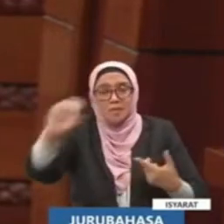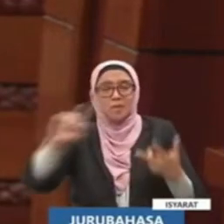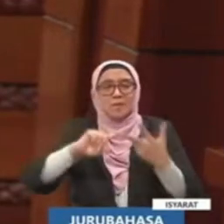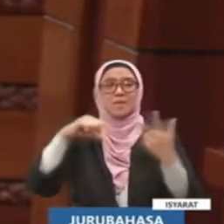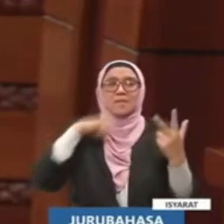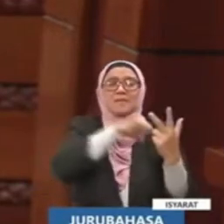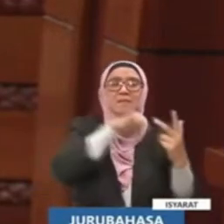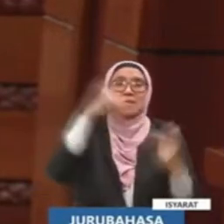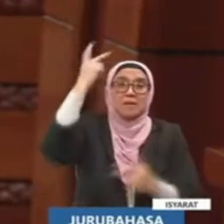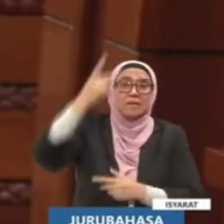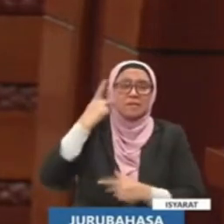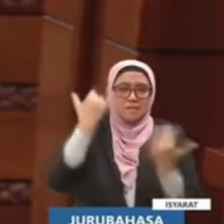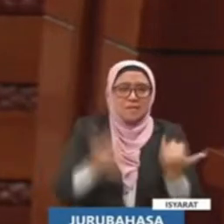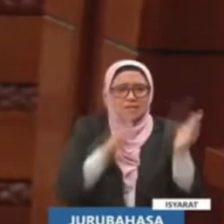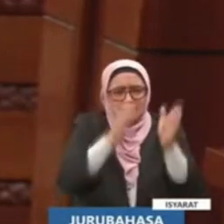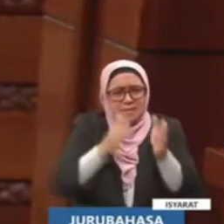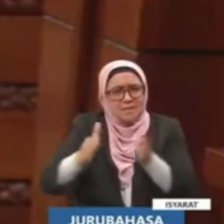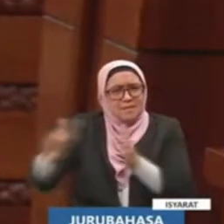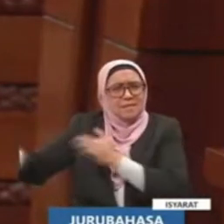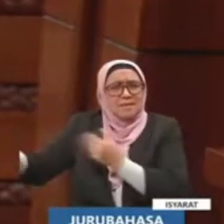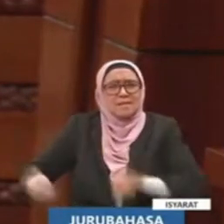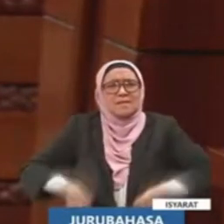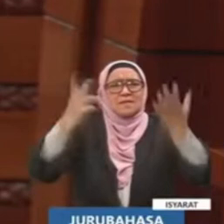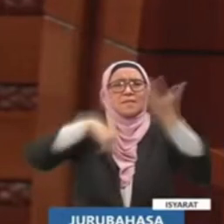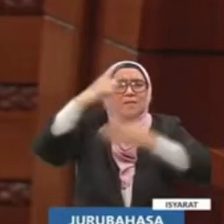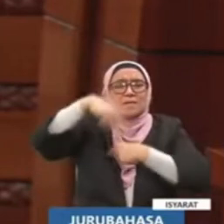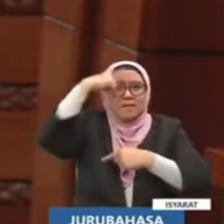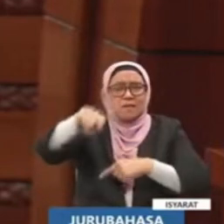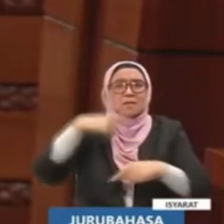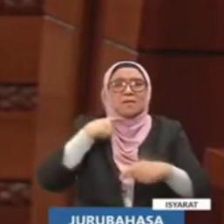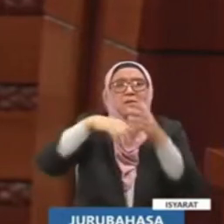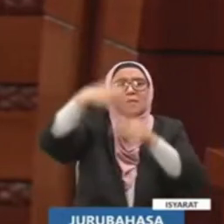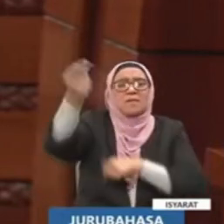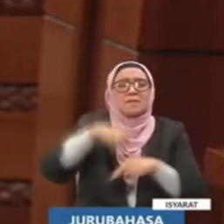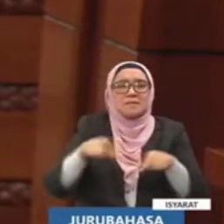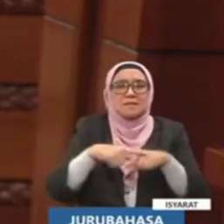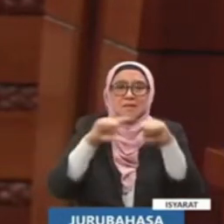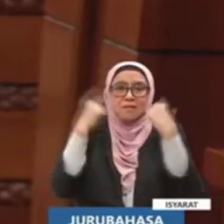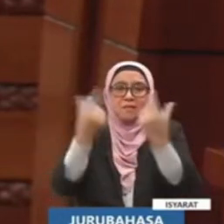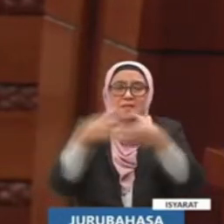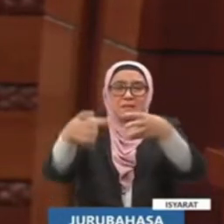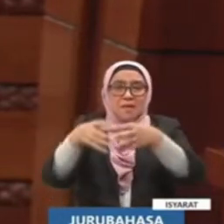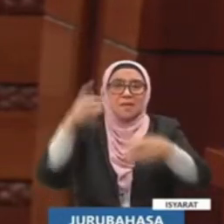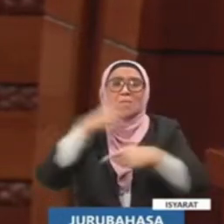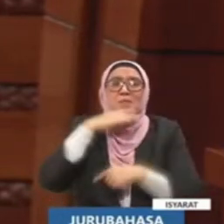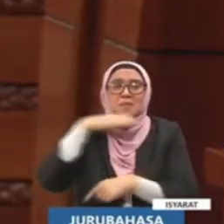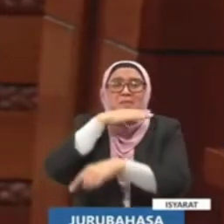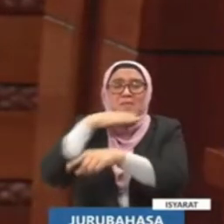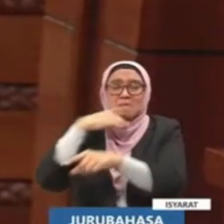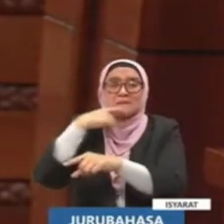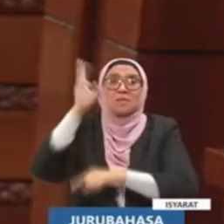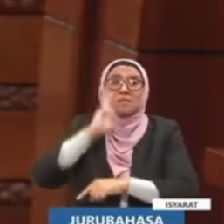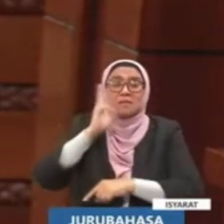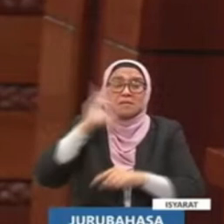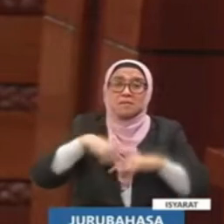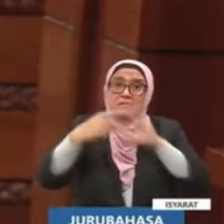berbagai program untuk kita melahirkan nama lagi pelapis lebih muda khususnya wanita-wanita yang bertampilan yang berani dan mampu berperanan